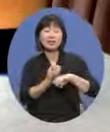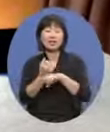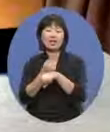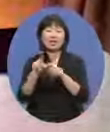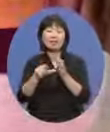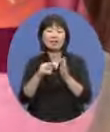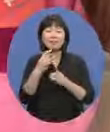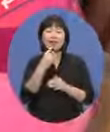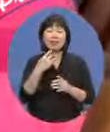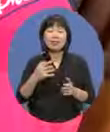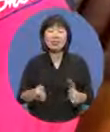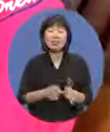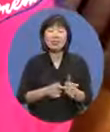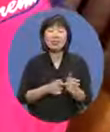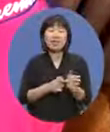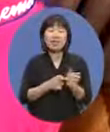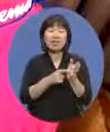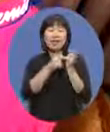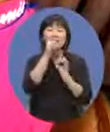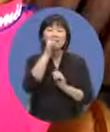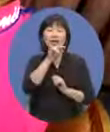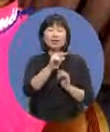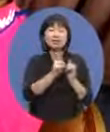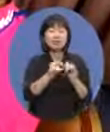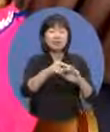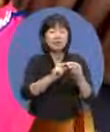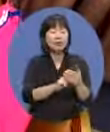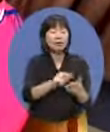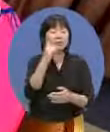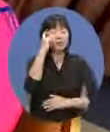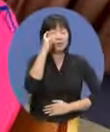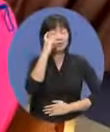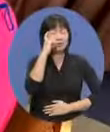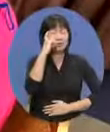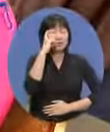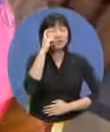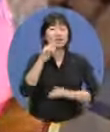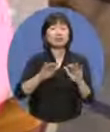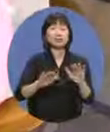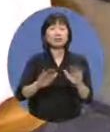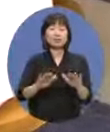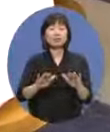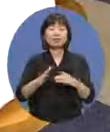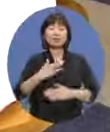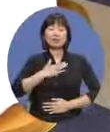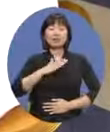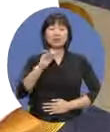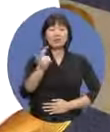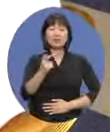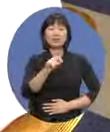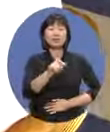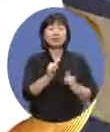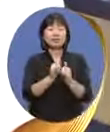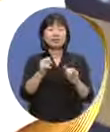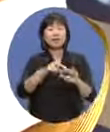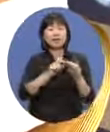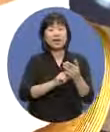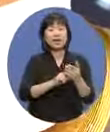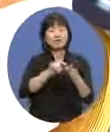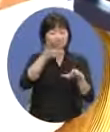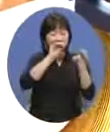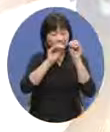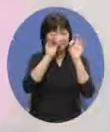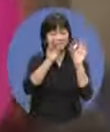전달하기에만 급급했던 지난날. 이 사람 마음이 어땠을까? 이제는 내가 아닌 이 사람의 마음을